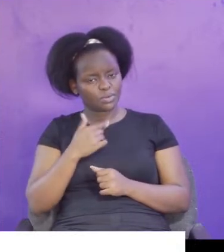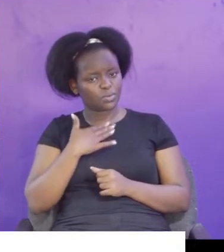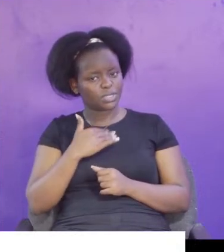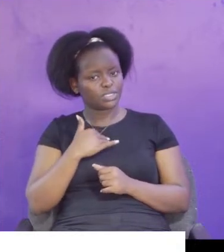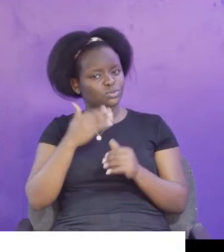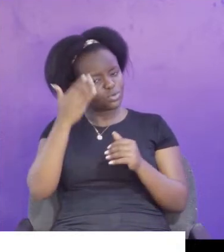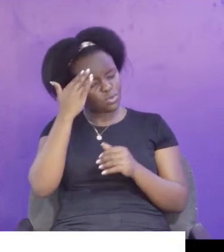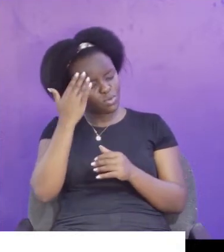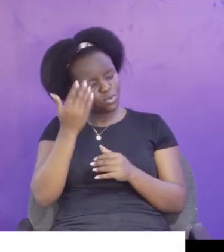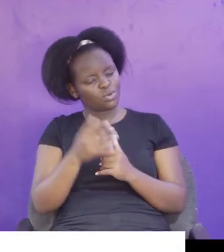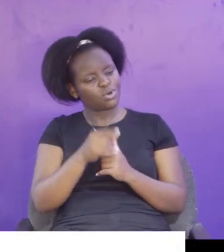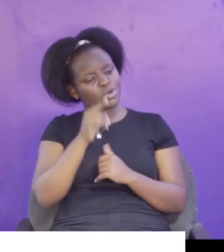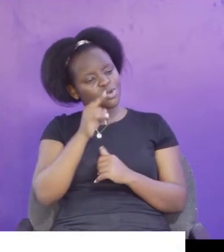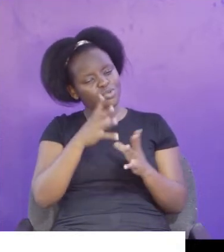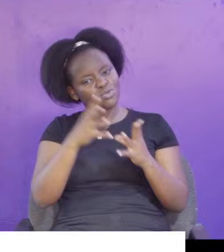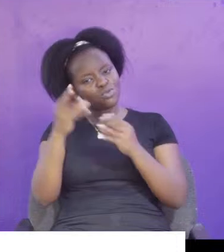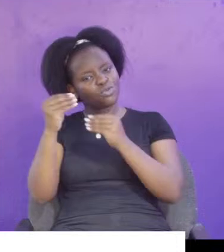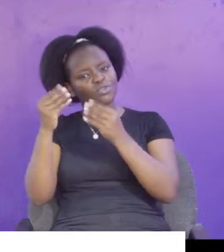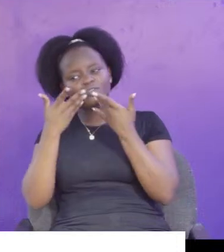umeenda mbele yangu,